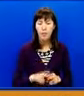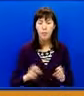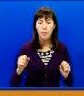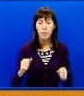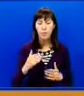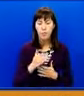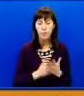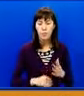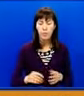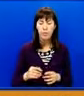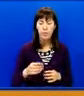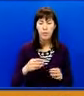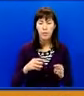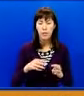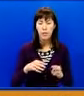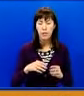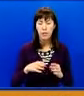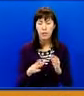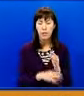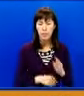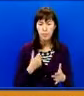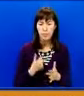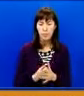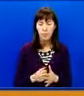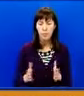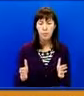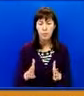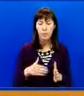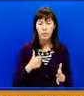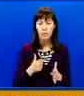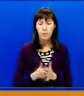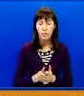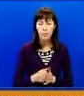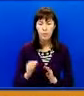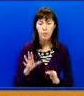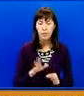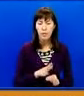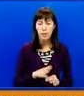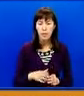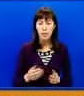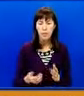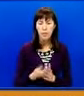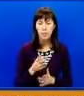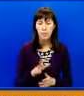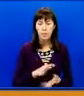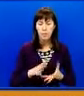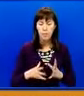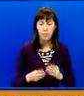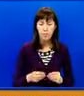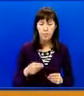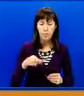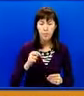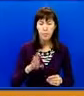позволило снизить скорость до минимальной возможной. Но расстояние до полной остановки состава было недостаточным. В результате